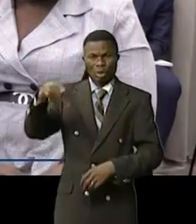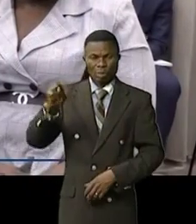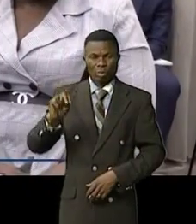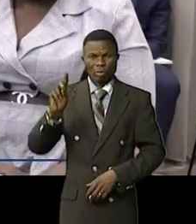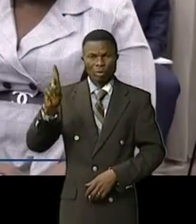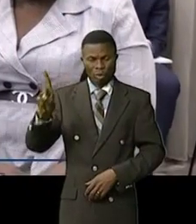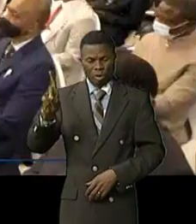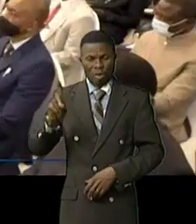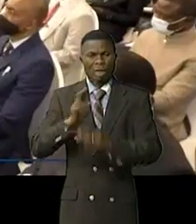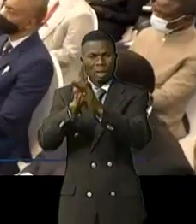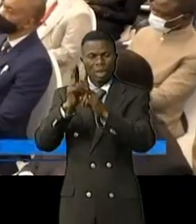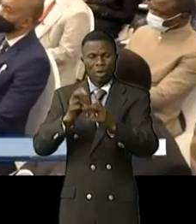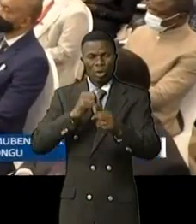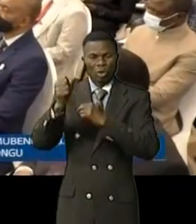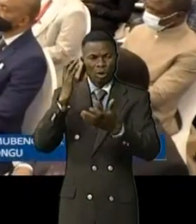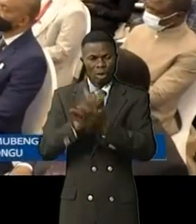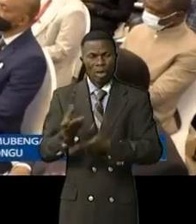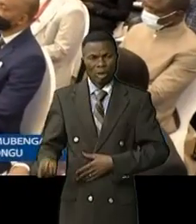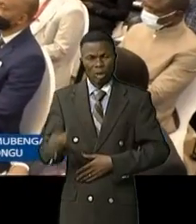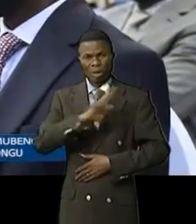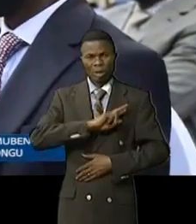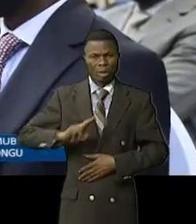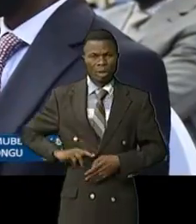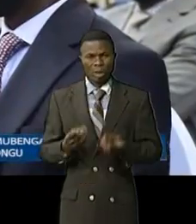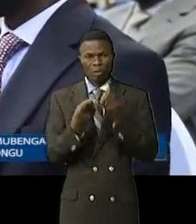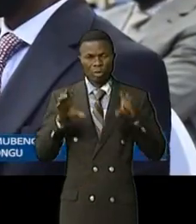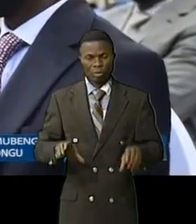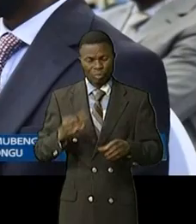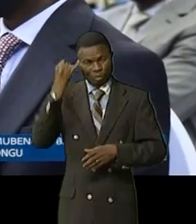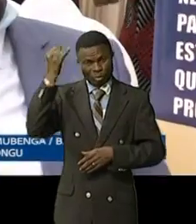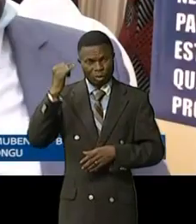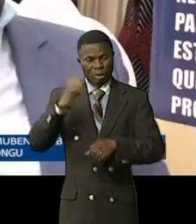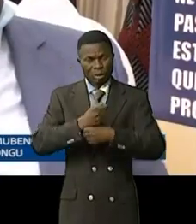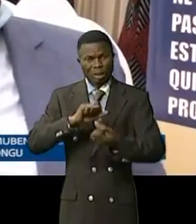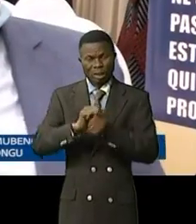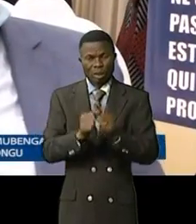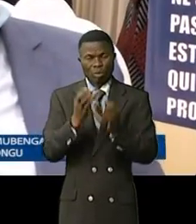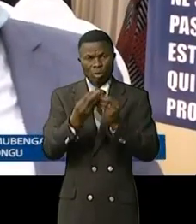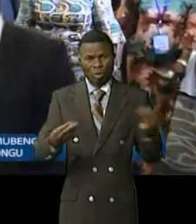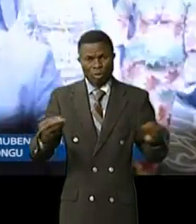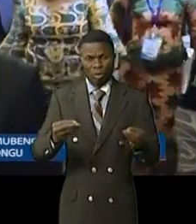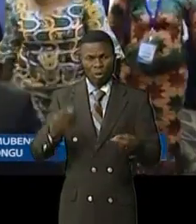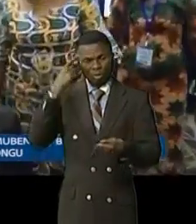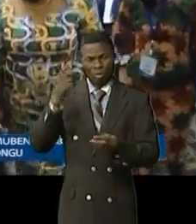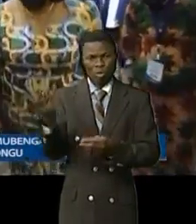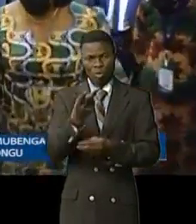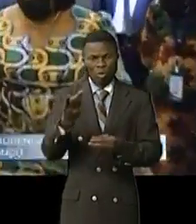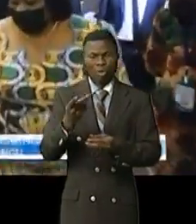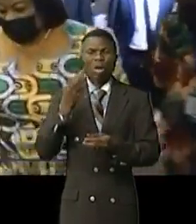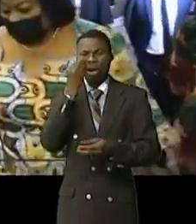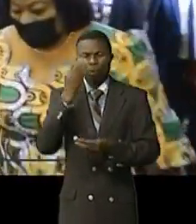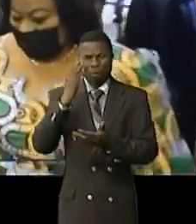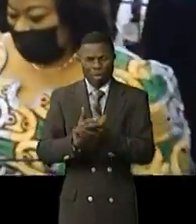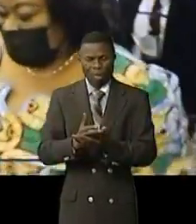États généraux de la lutte contre la corruption en République démocratique du Congo visent à établir les causes de ces maux pour départir de la théorie à des